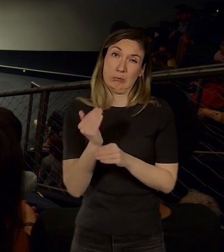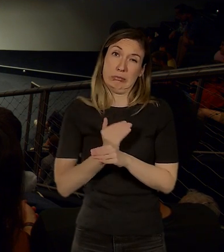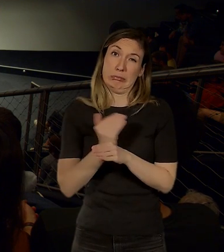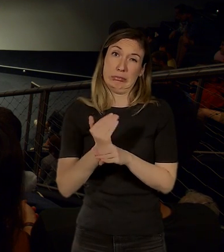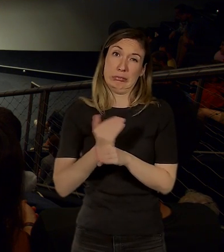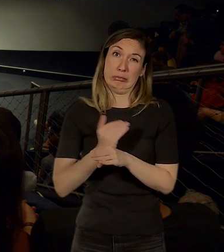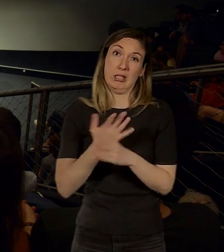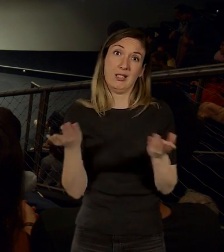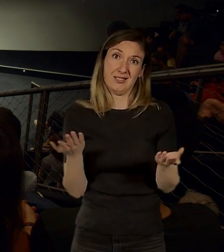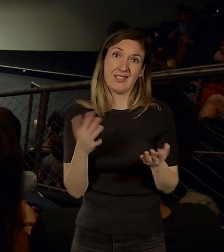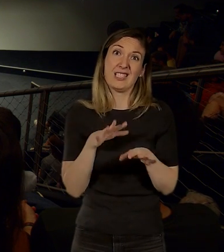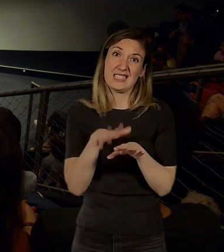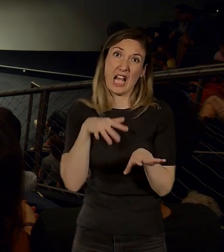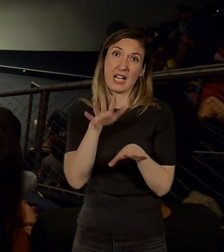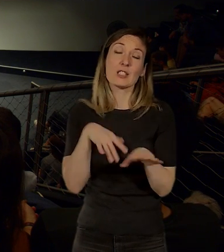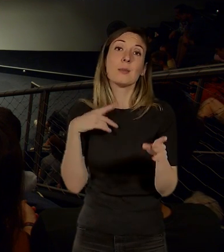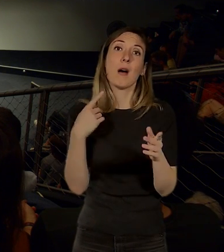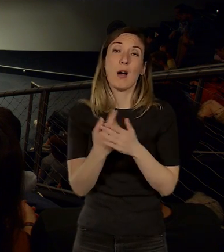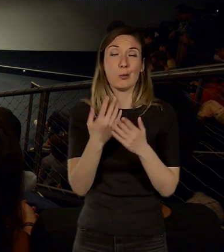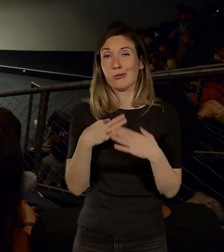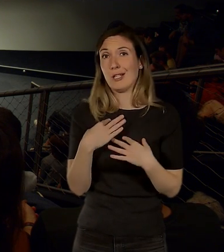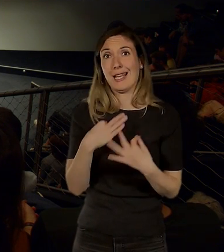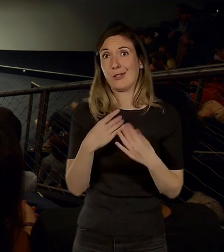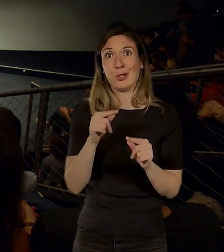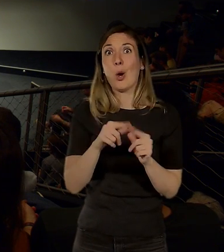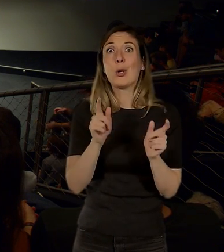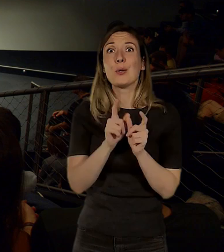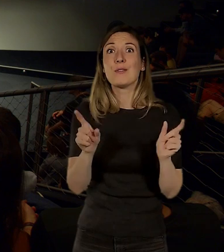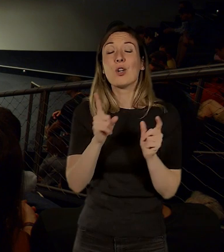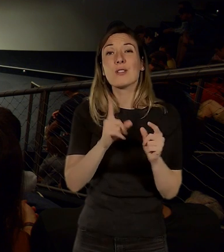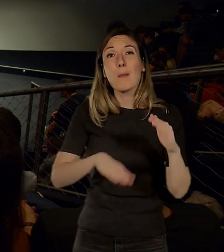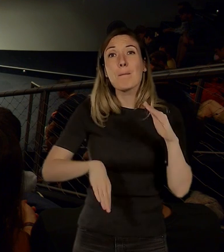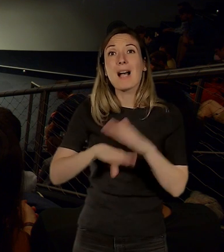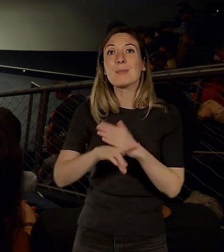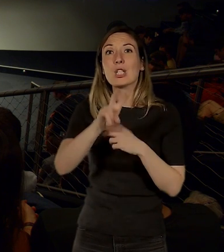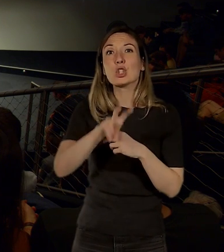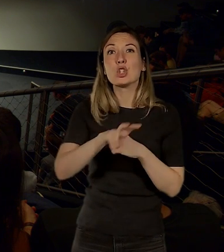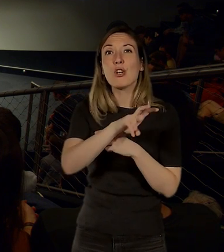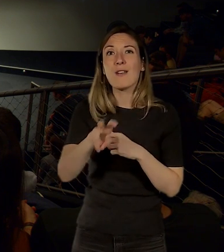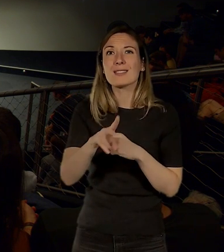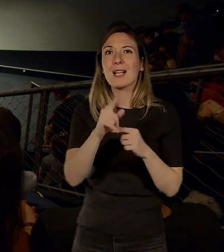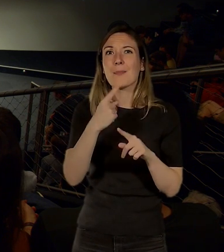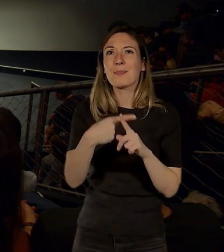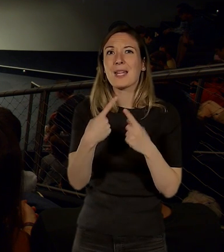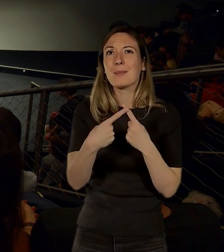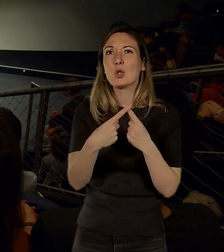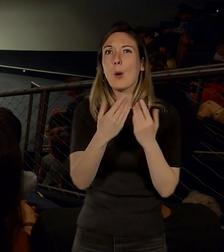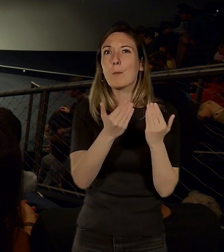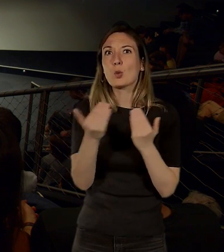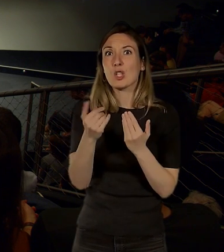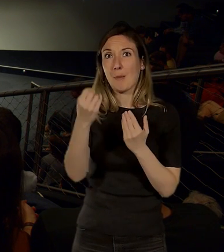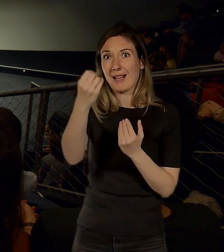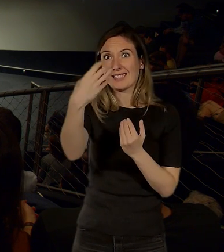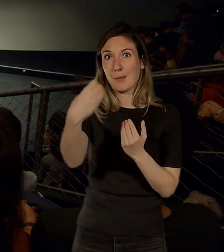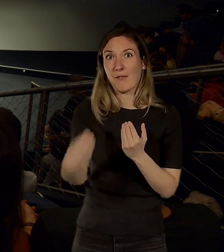prostě toto vyklizování té magistrály v tom bodě je dáno kapacitou té křižovatky u muzea, kde je semafor